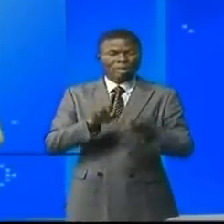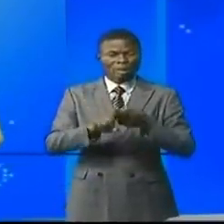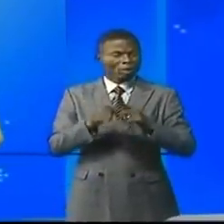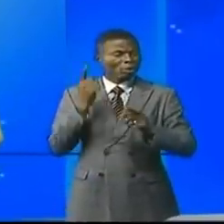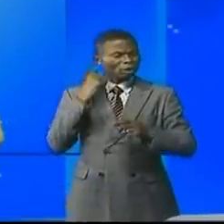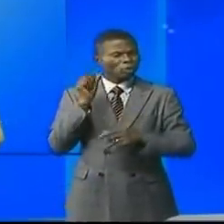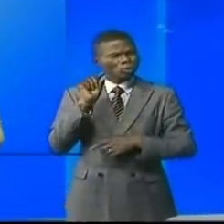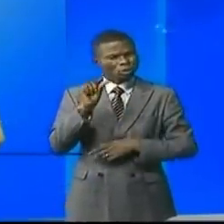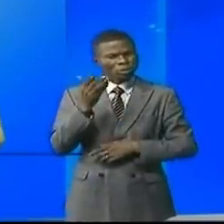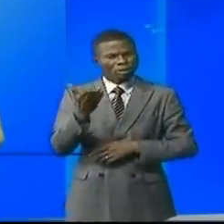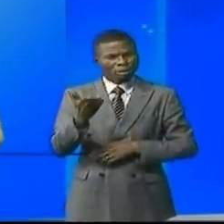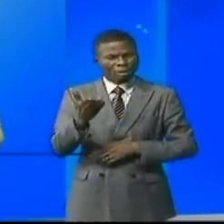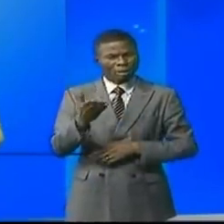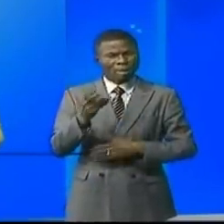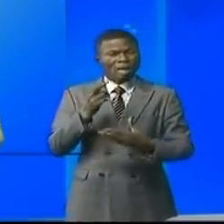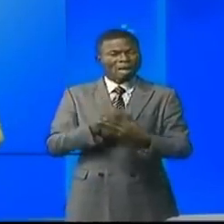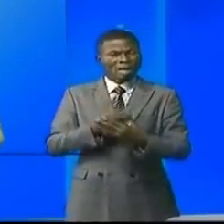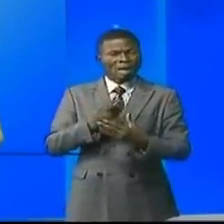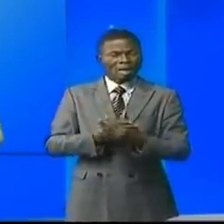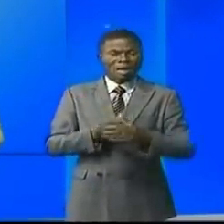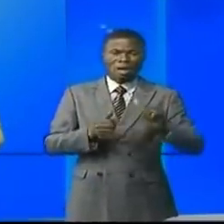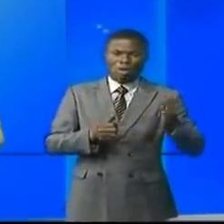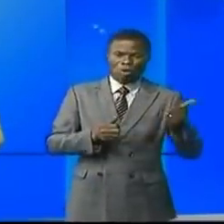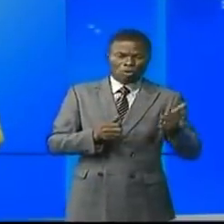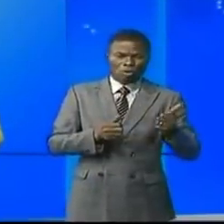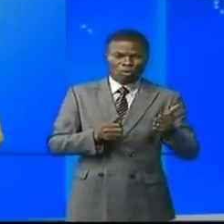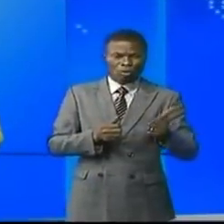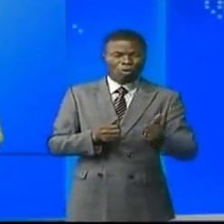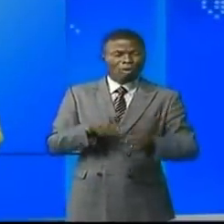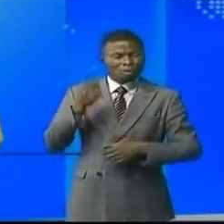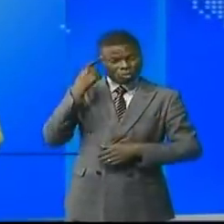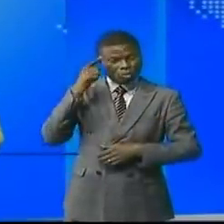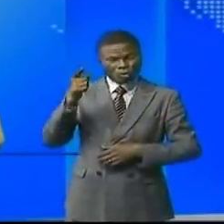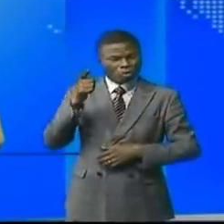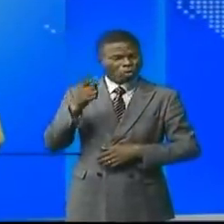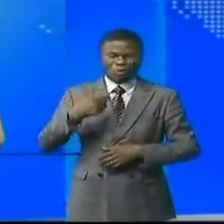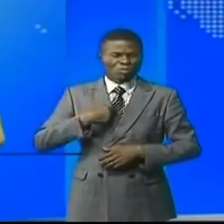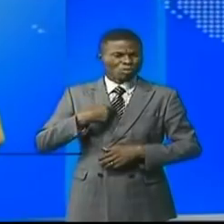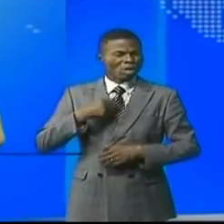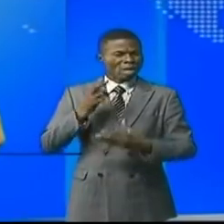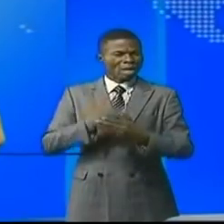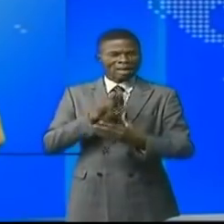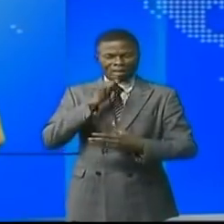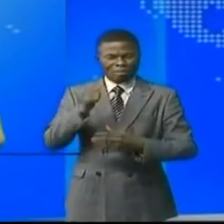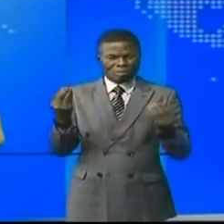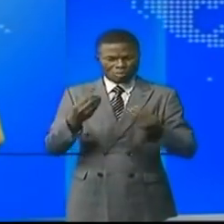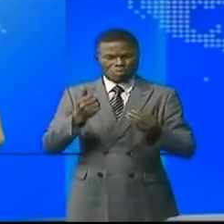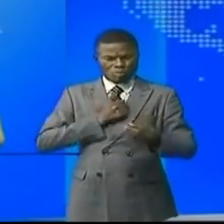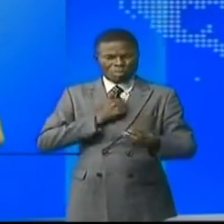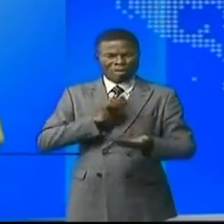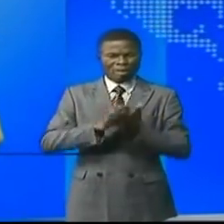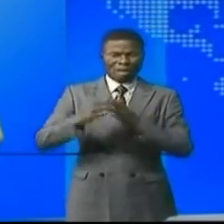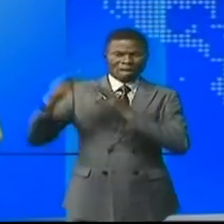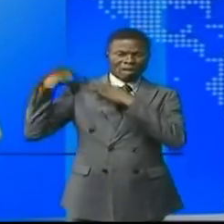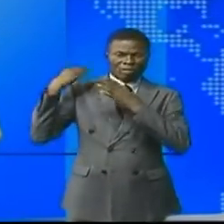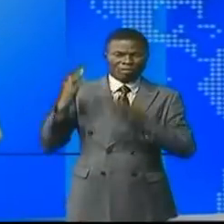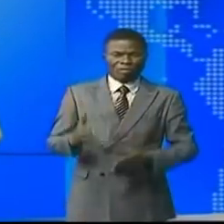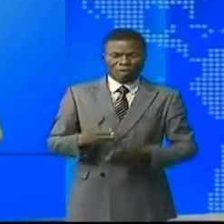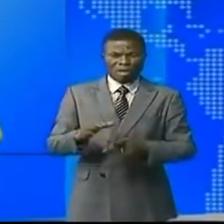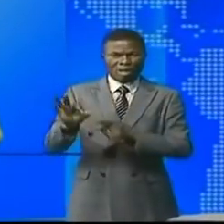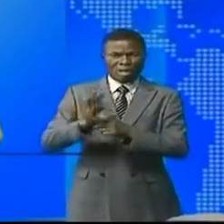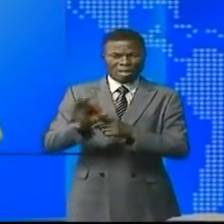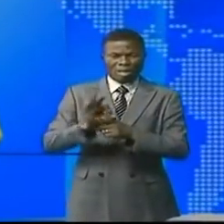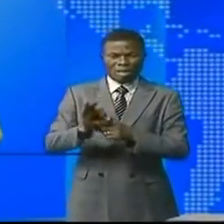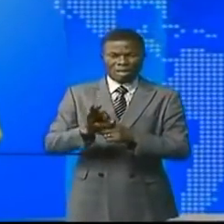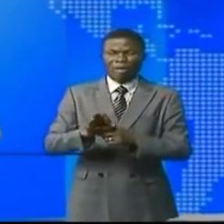auditive. Un handicap pour certains, mais pas pour elle. Cela ne l'empêche pas d'être autonome. Esthéticienne de formation,